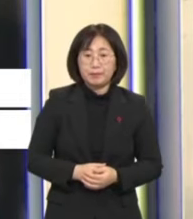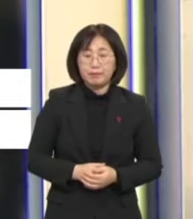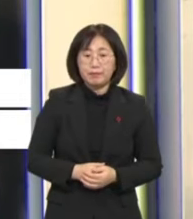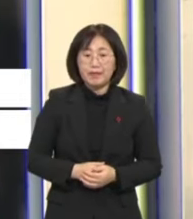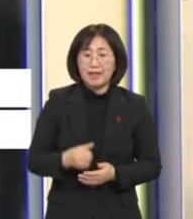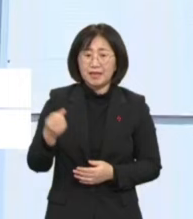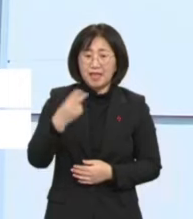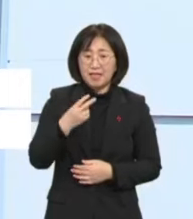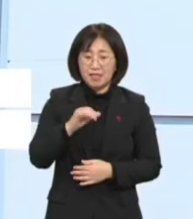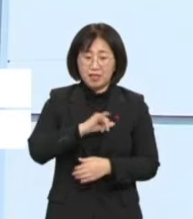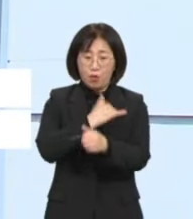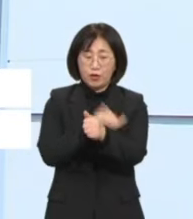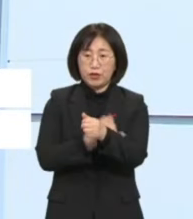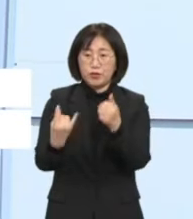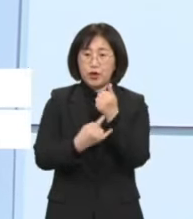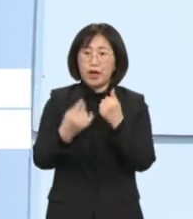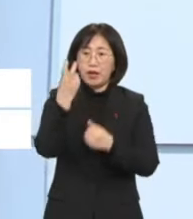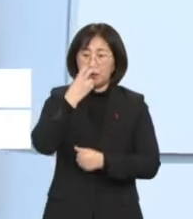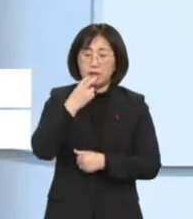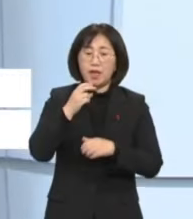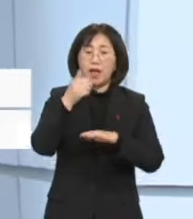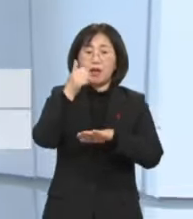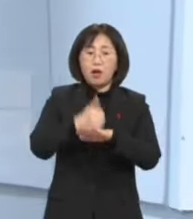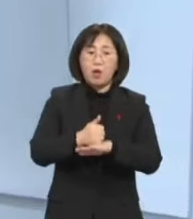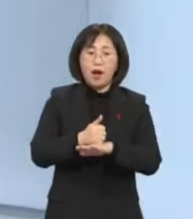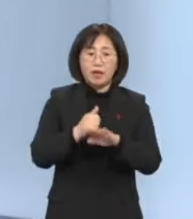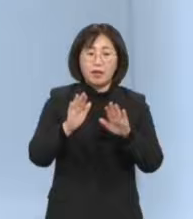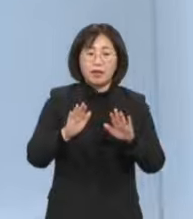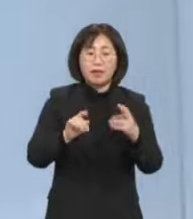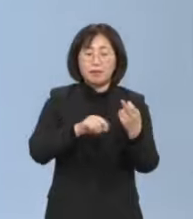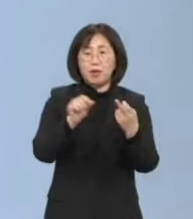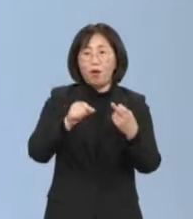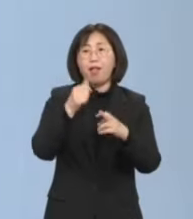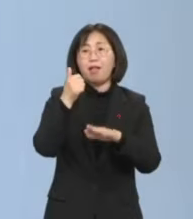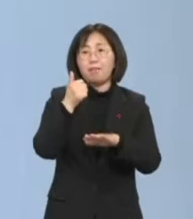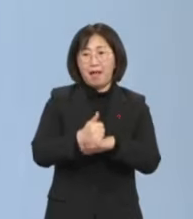상황. 결과는 이르면 올해 안으로 나올 전망입니다. TJB 이수복입니다.